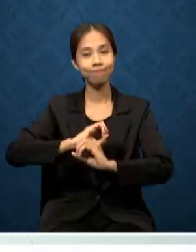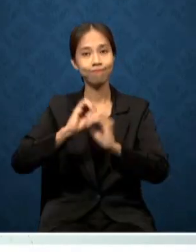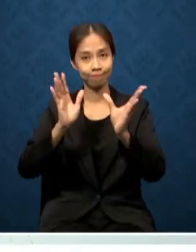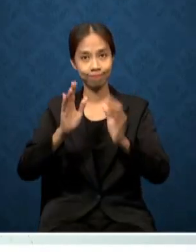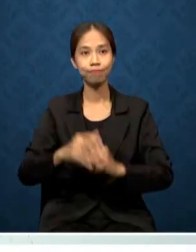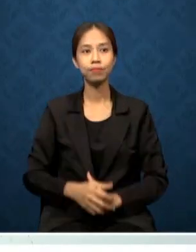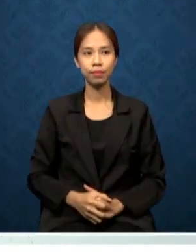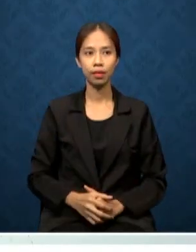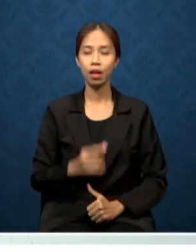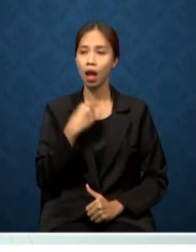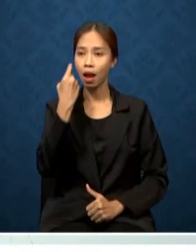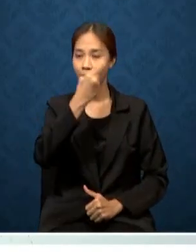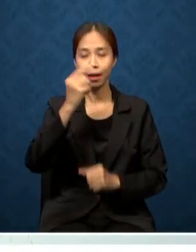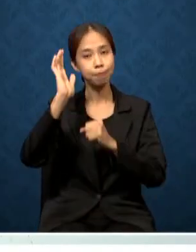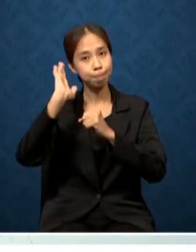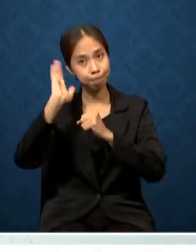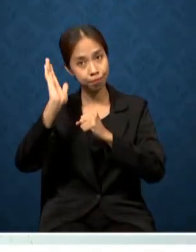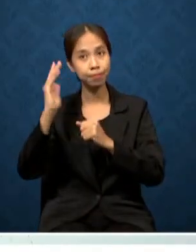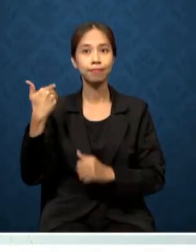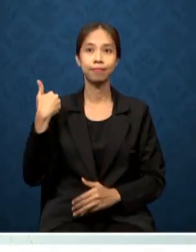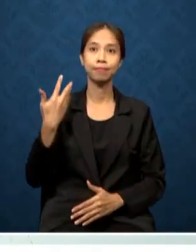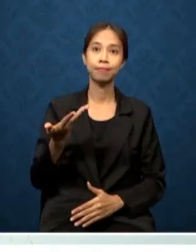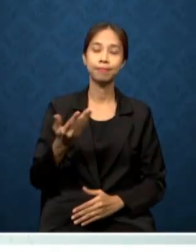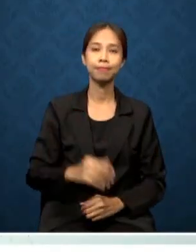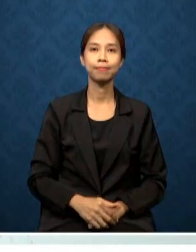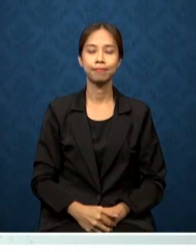มีสมาชิกประสงค์ที่ปลายไหมครับ